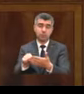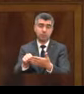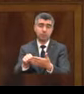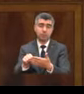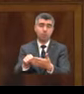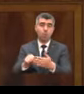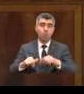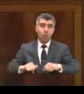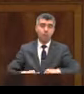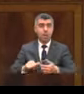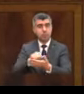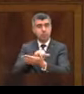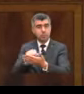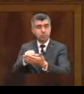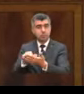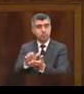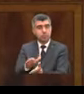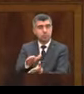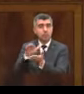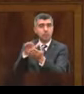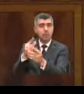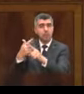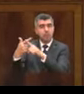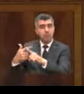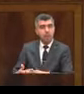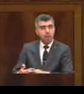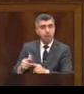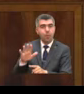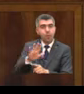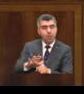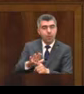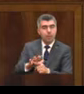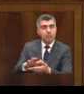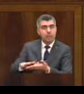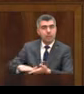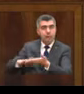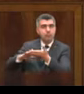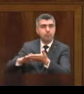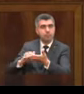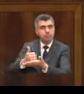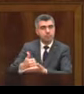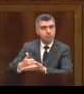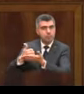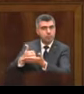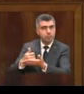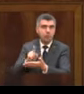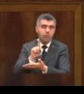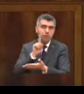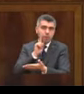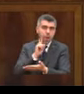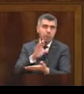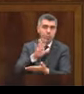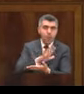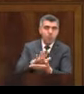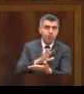تم يعني رصدها من أجل يعني دعم المؤسسات العاملة خاصة المؤسسات النسائية